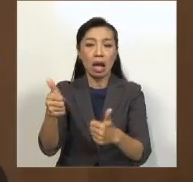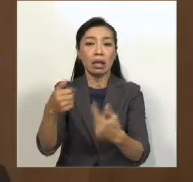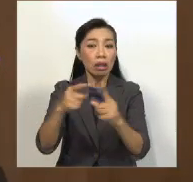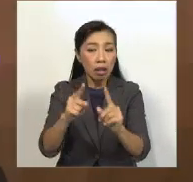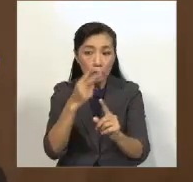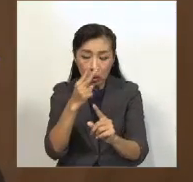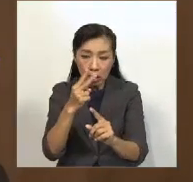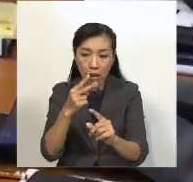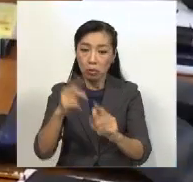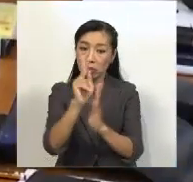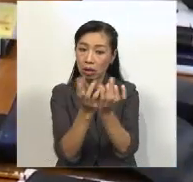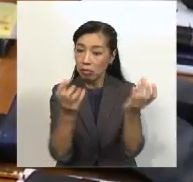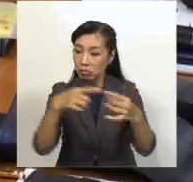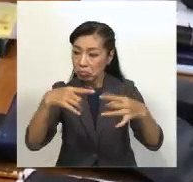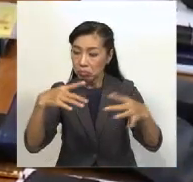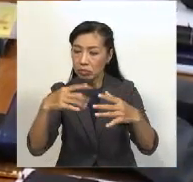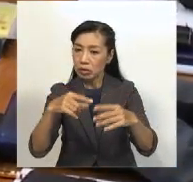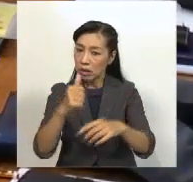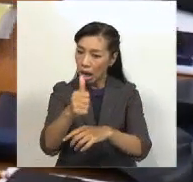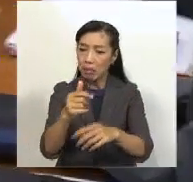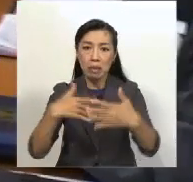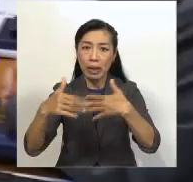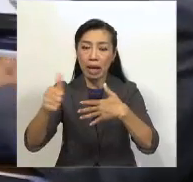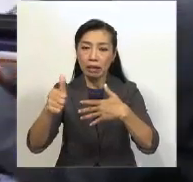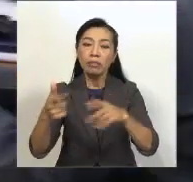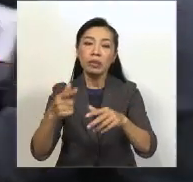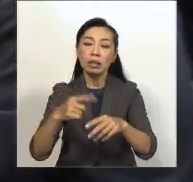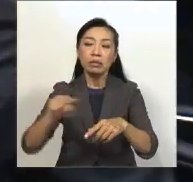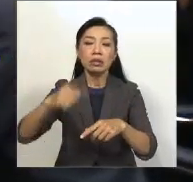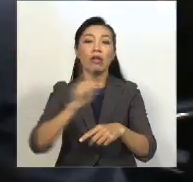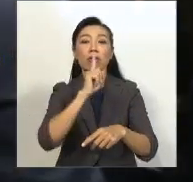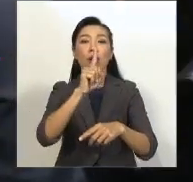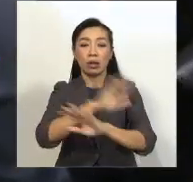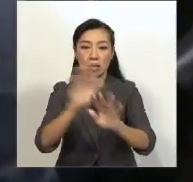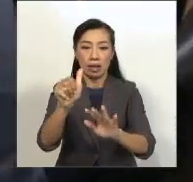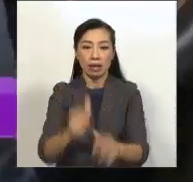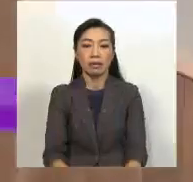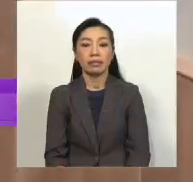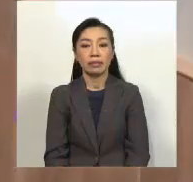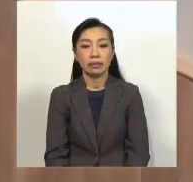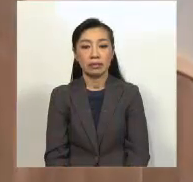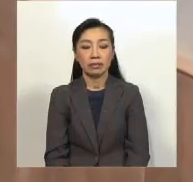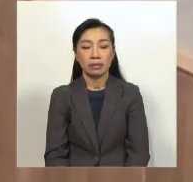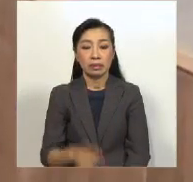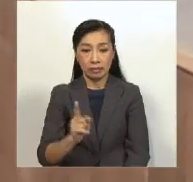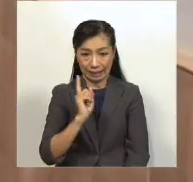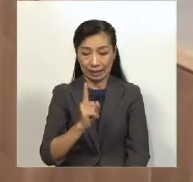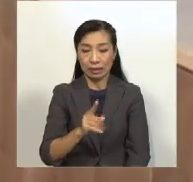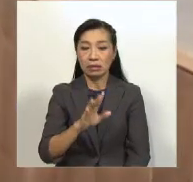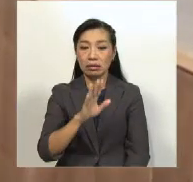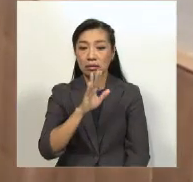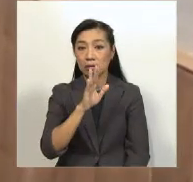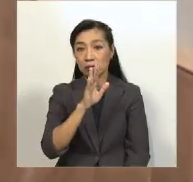ำร้องฟังประเด็นนี้เพิ่มเติมจากทางประธานผู้ตรวจการแผ่นดินค่ะ ถ้าจะสอบต้องแจ้งนะ